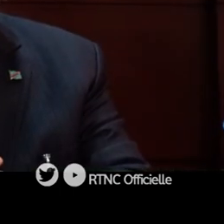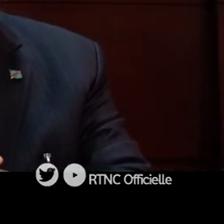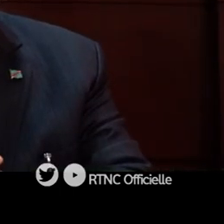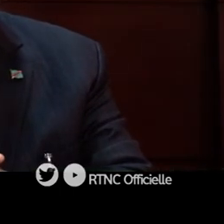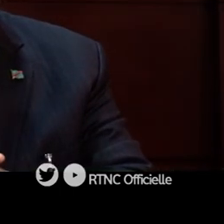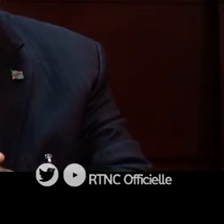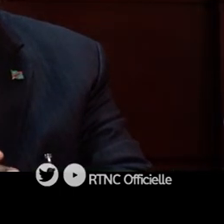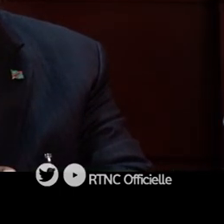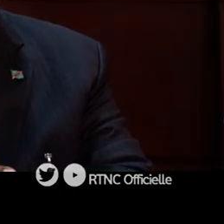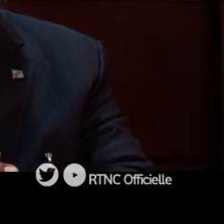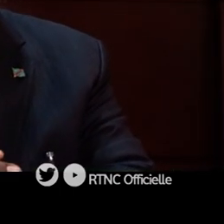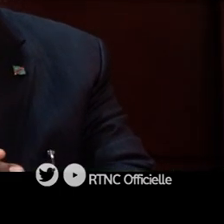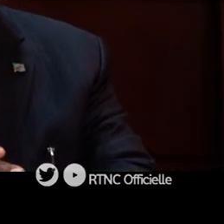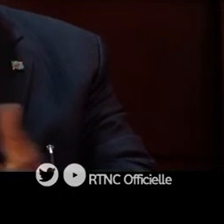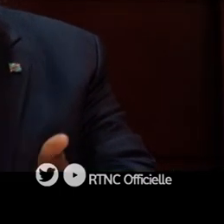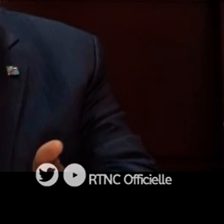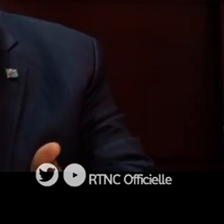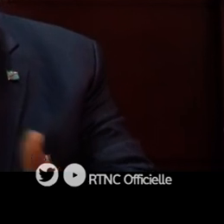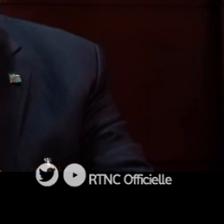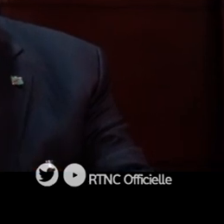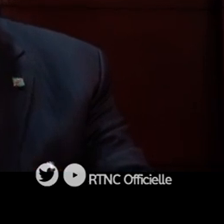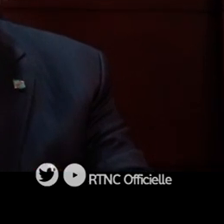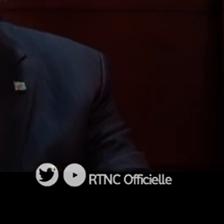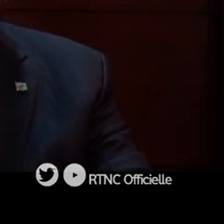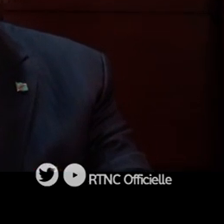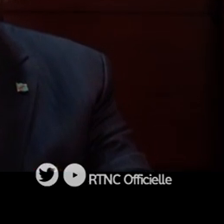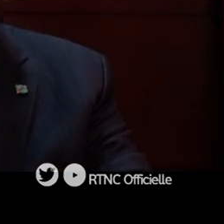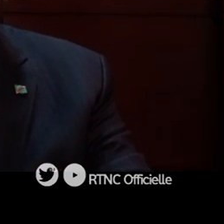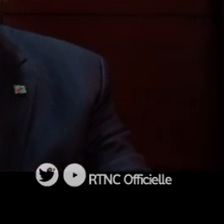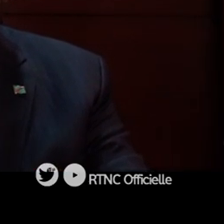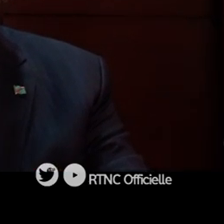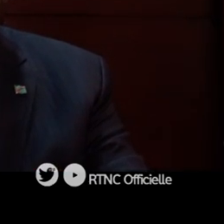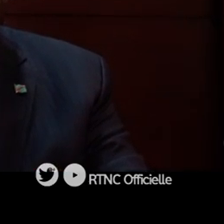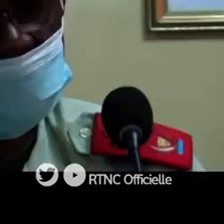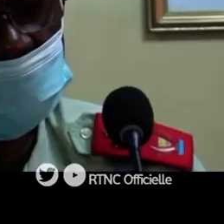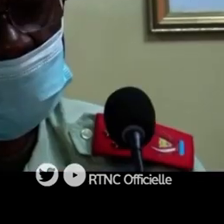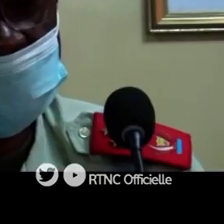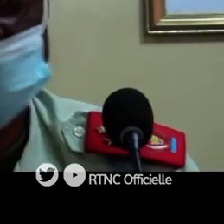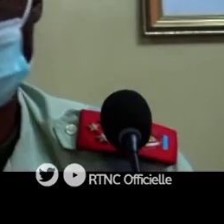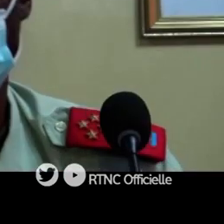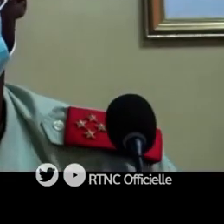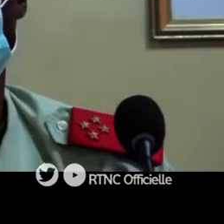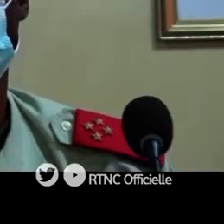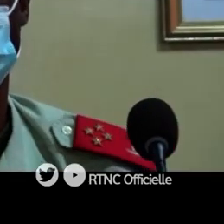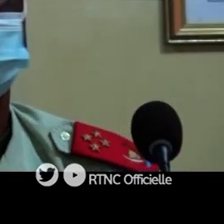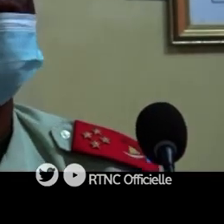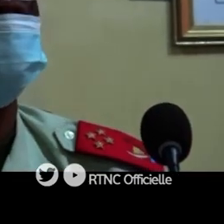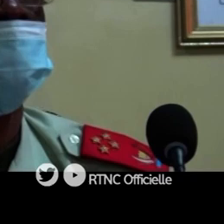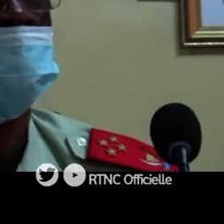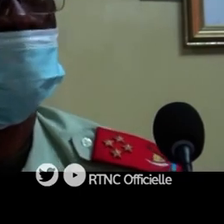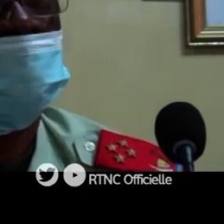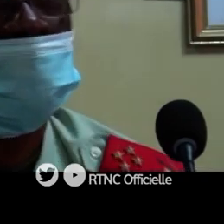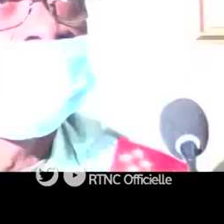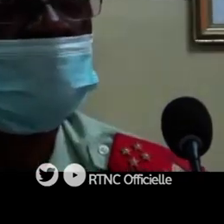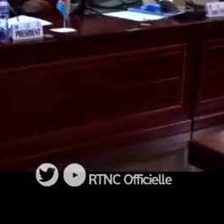réunion extraordinaire sous la présidence du professeur Aimé Ngoï Moukena, ministre de la Défense nationale et ancien combattant, en sa